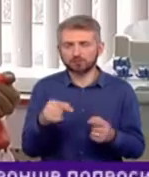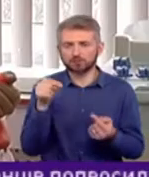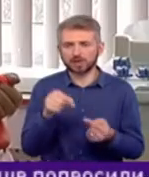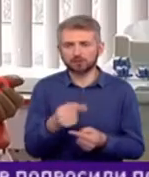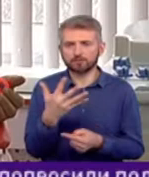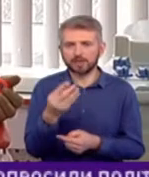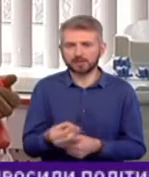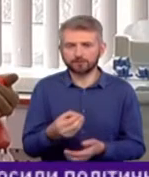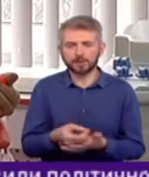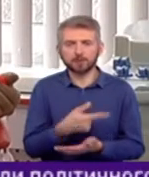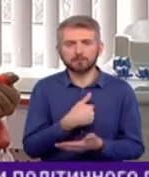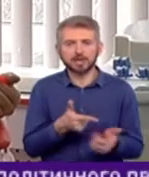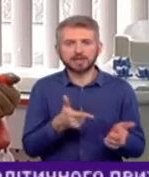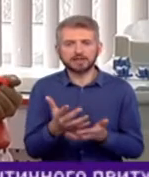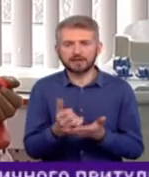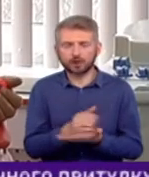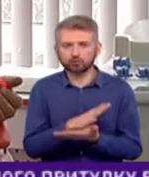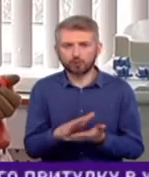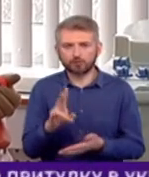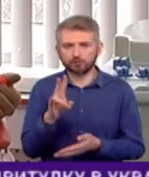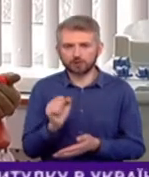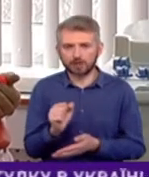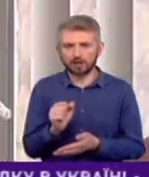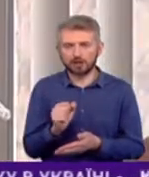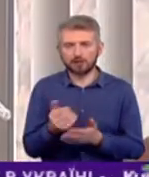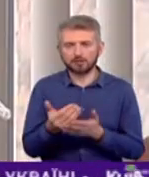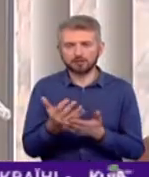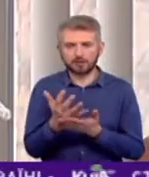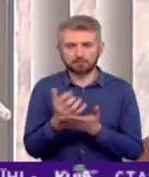днів. Ми не заготовлюємо наперед